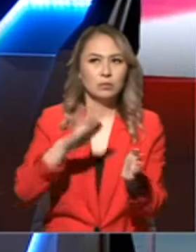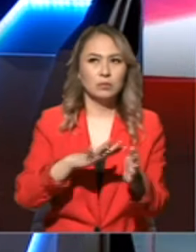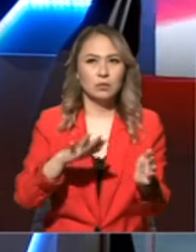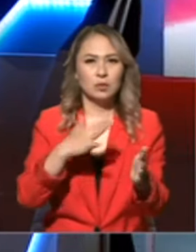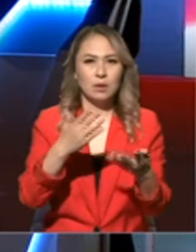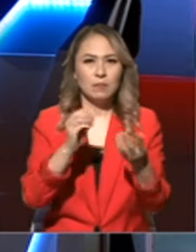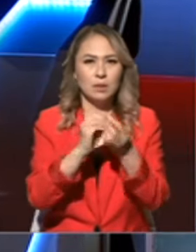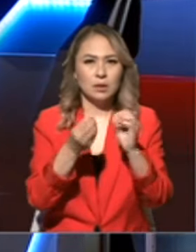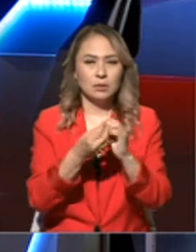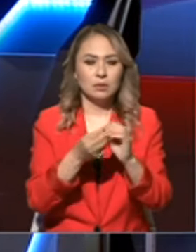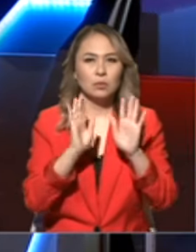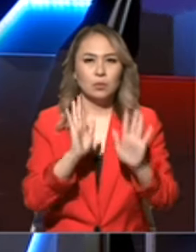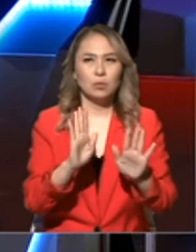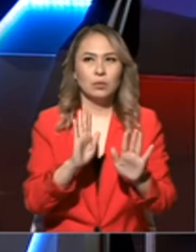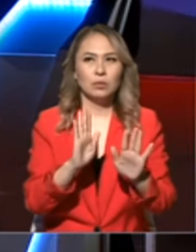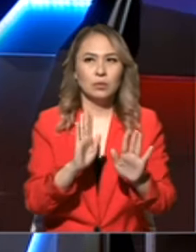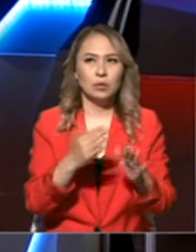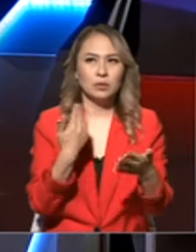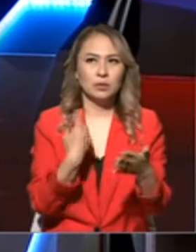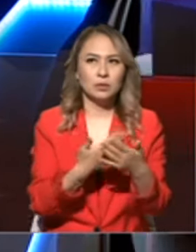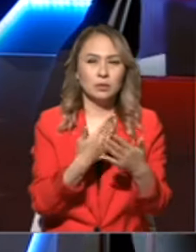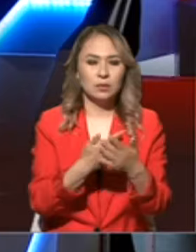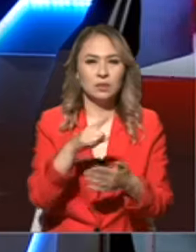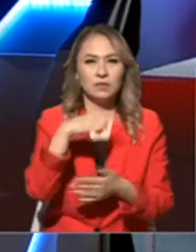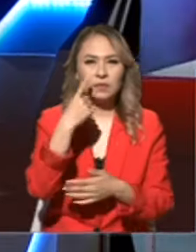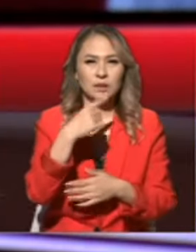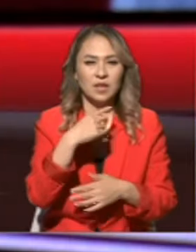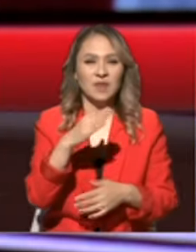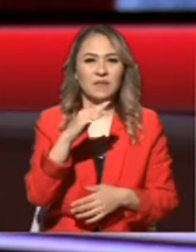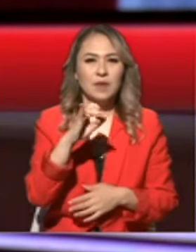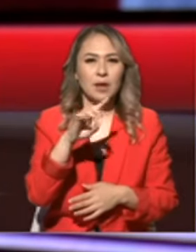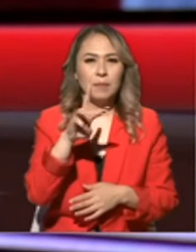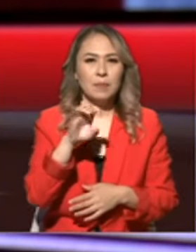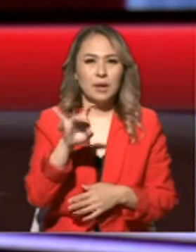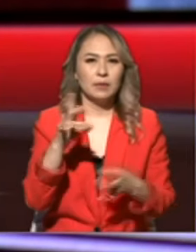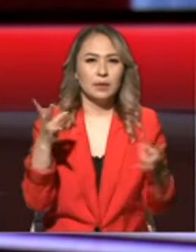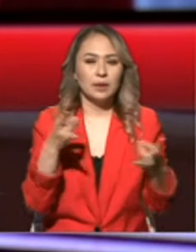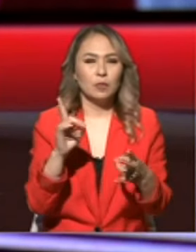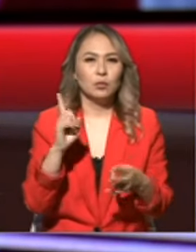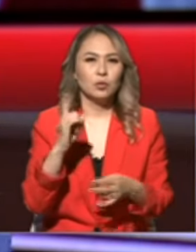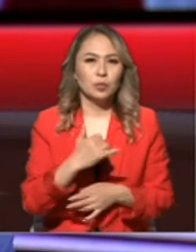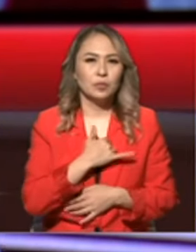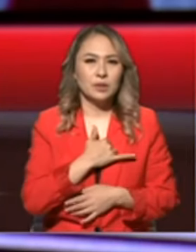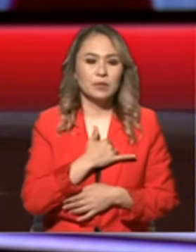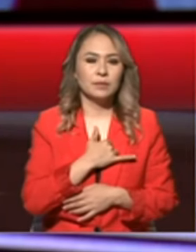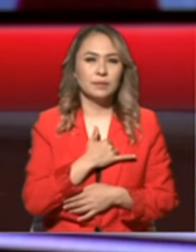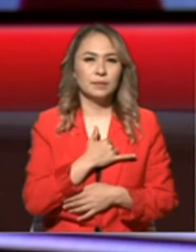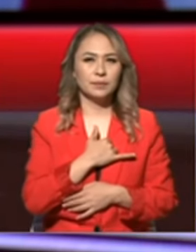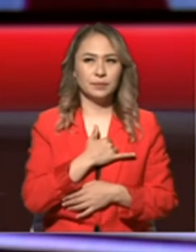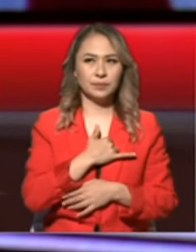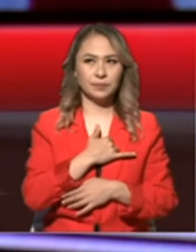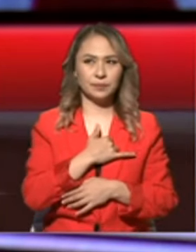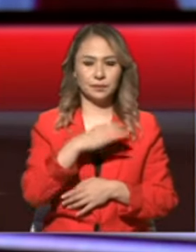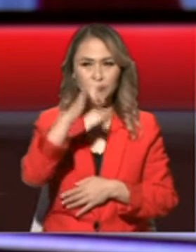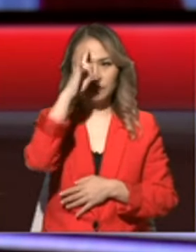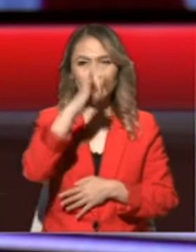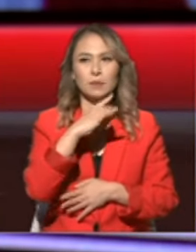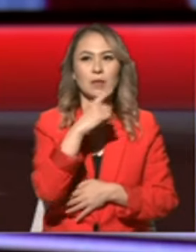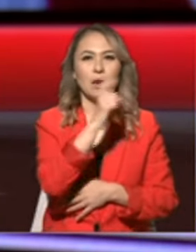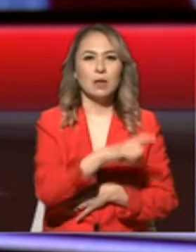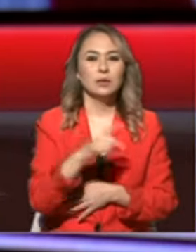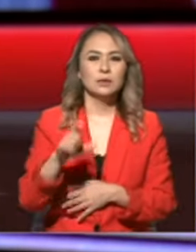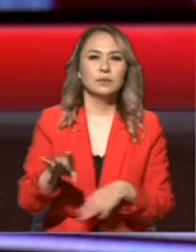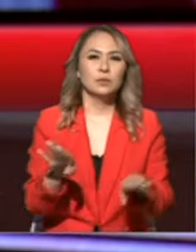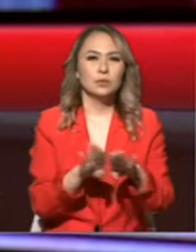қандастардың мәселесі ретінде қарастырылады. Бұл жерде мысалы жаңа Бурахан айтып отыр, фермерлер керек деп. Неге біз мысалы осы жерде Қазақстанның азаматтарын түгел мысалы